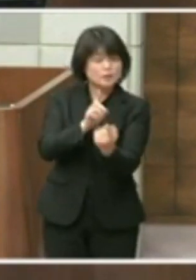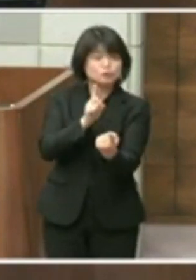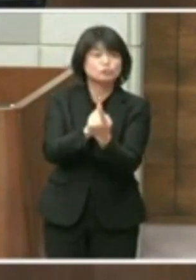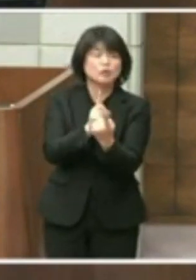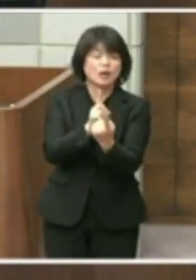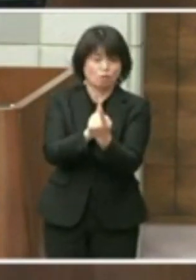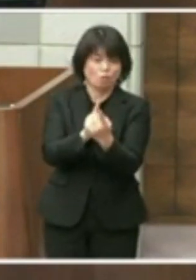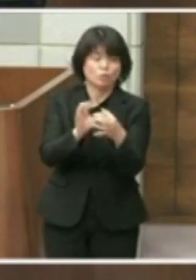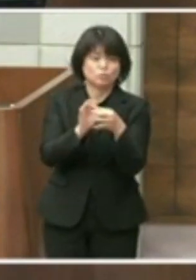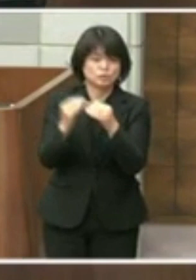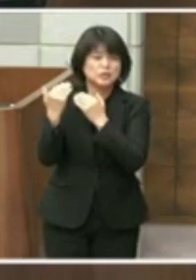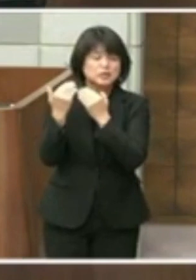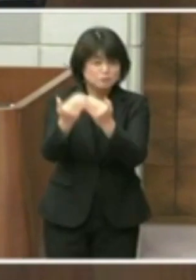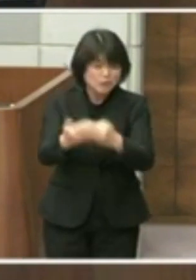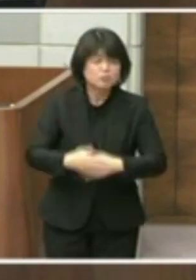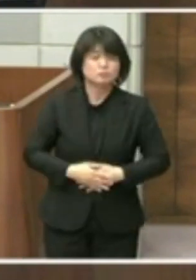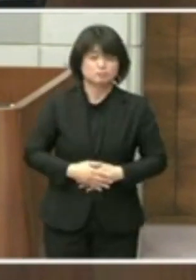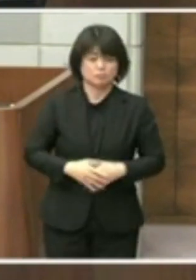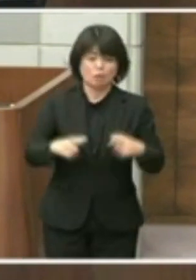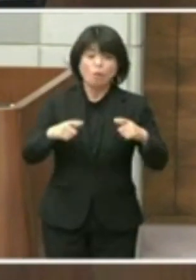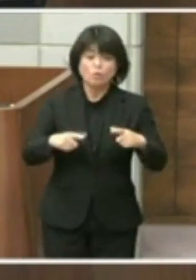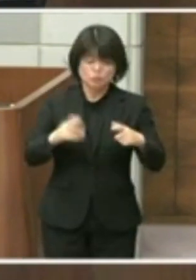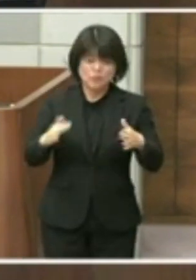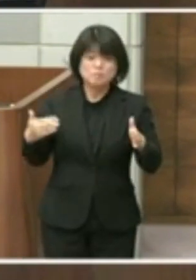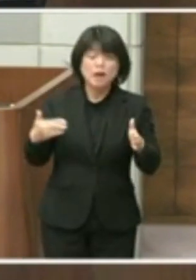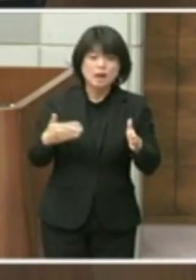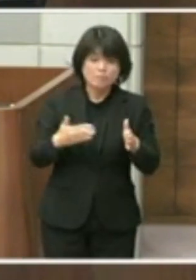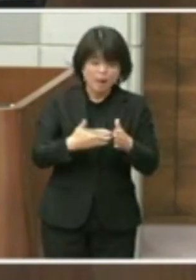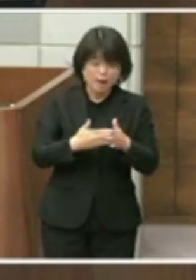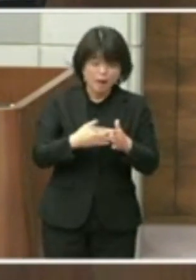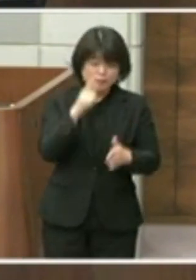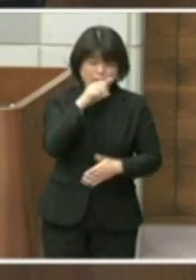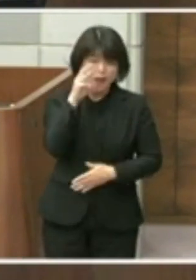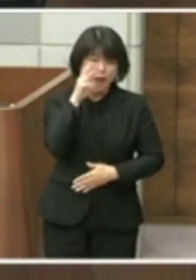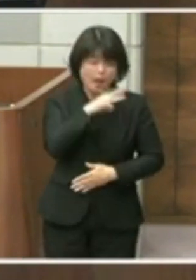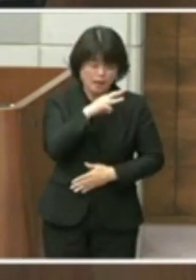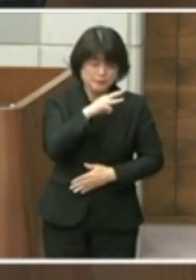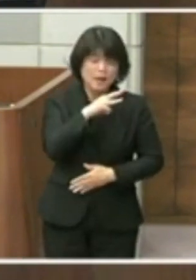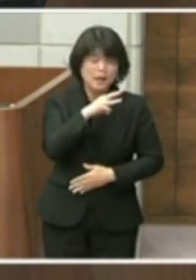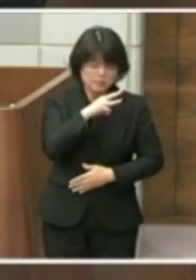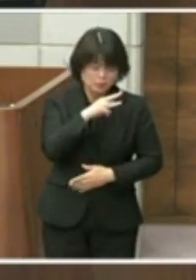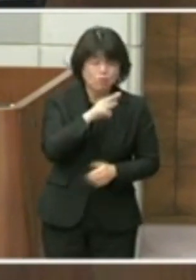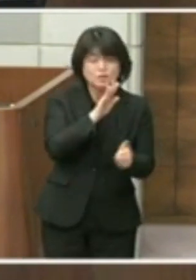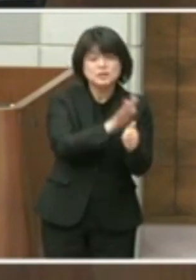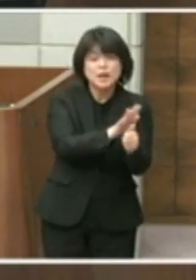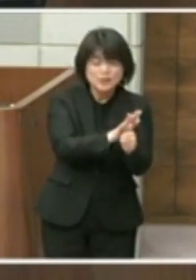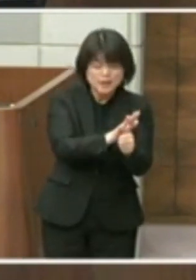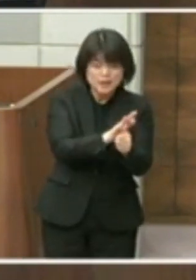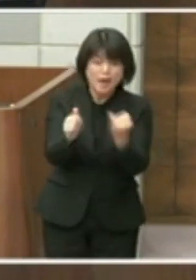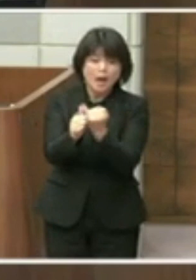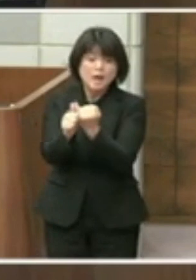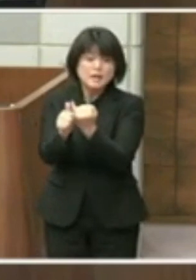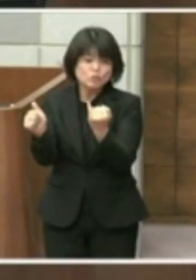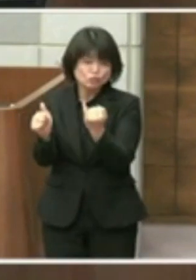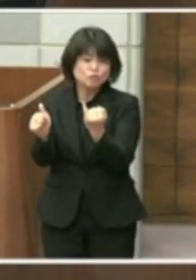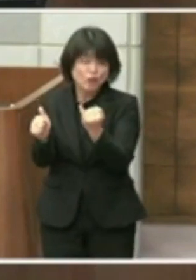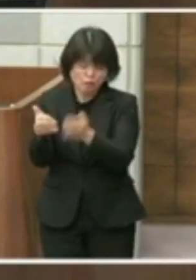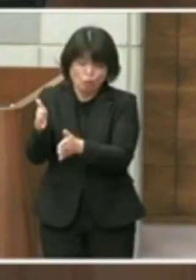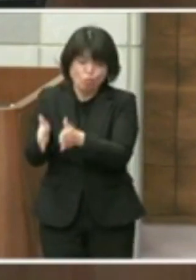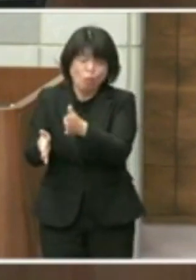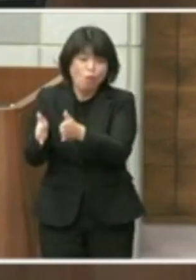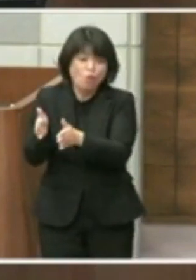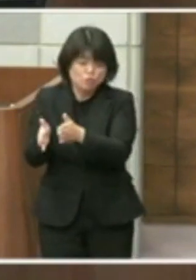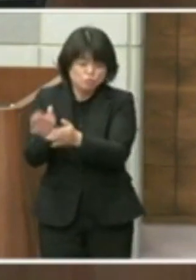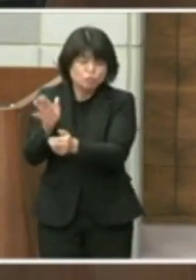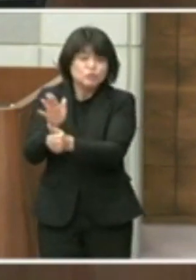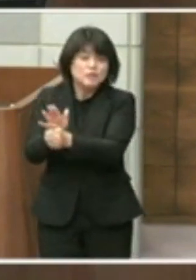きいたします。本市はこれまで犯罪被害者支援や離婚後の養育支援など市